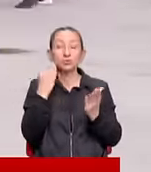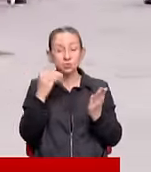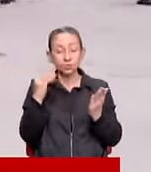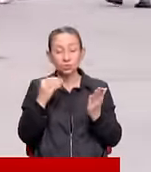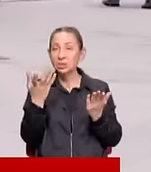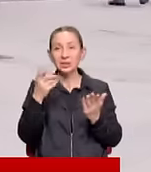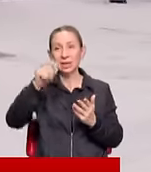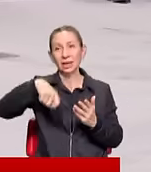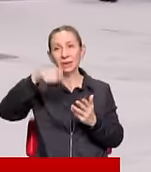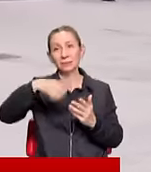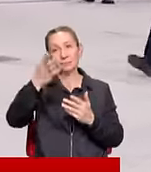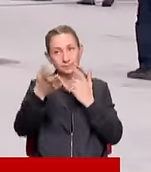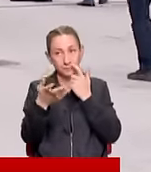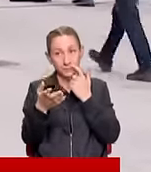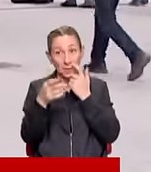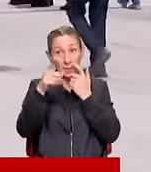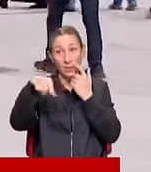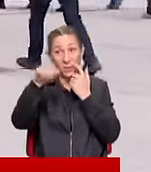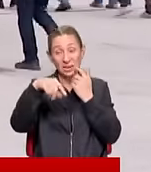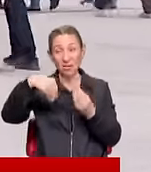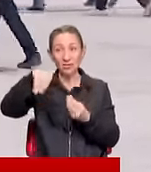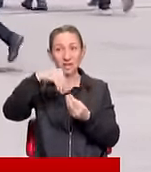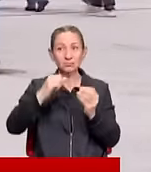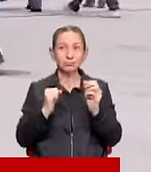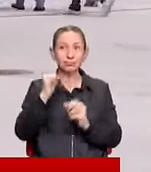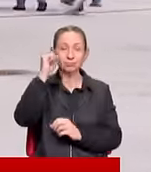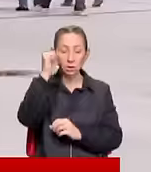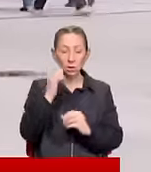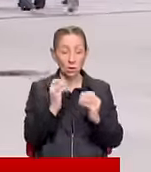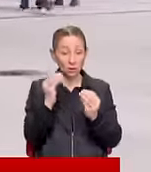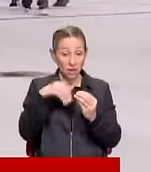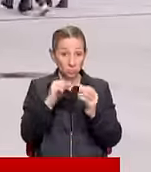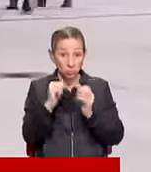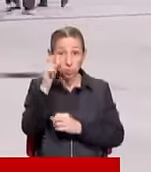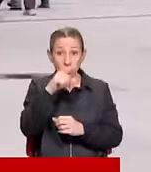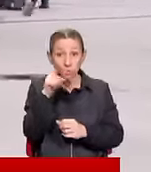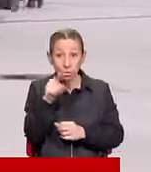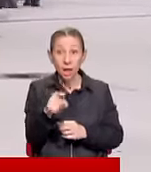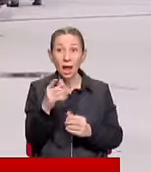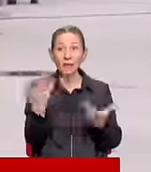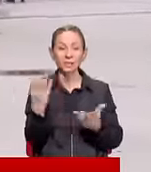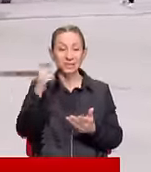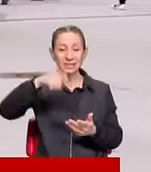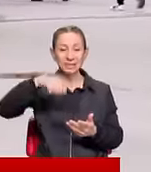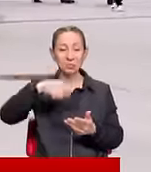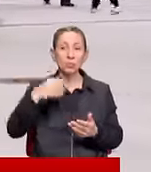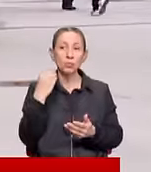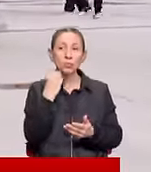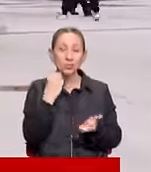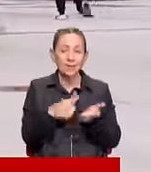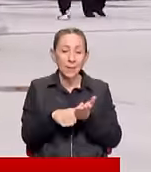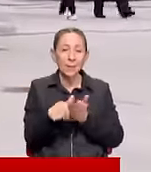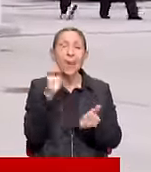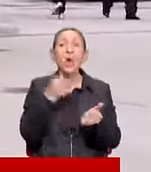en kolay araç kredi kartları. Onların da faizleri yükseltildi. Yükselen faizle birlikte artık kredi kartının borcunun